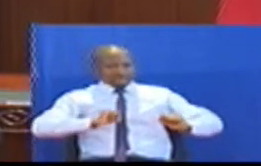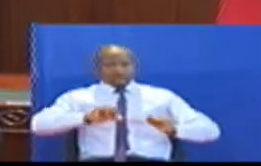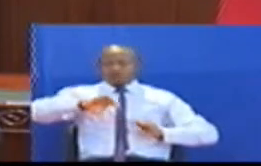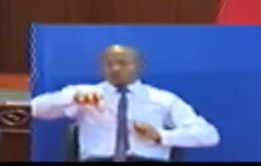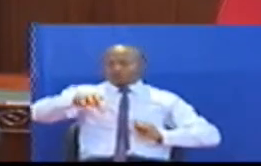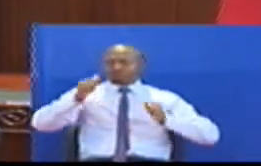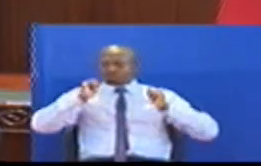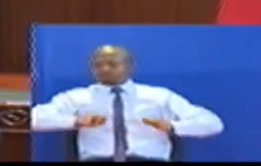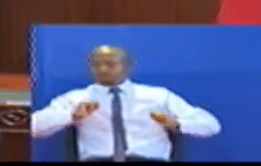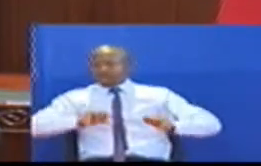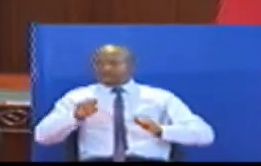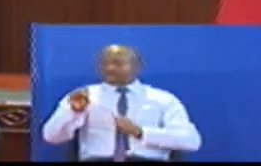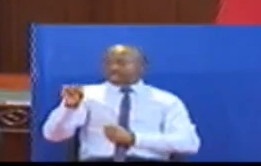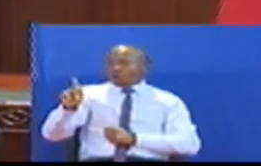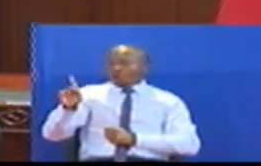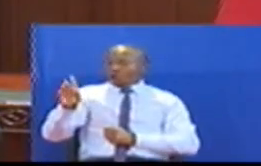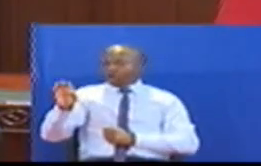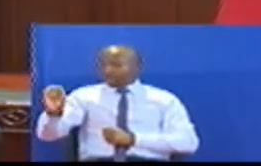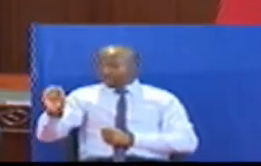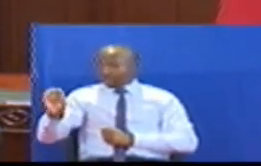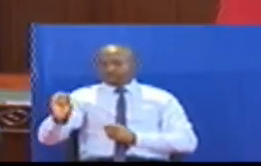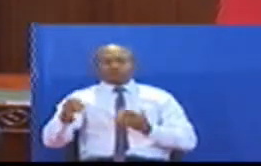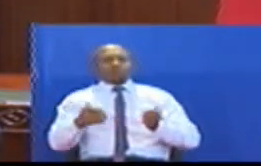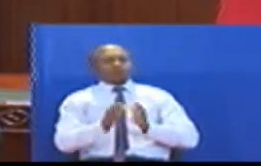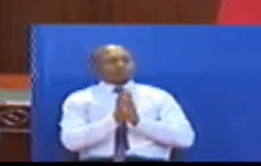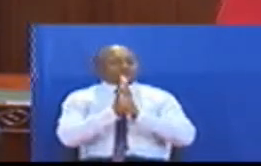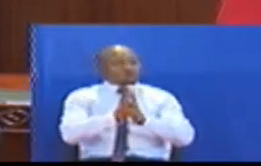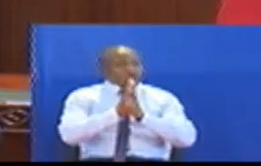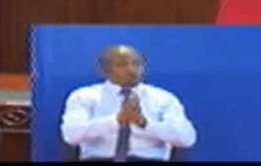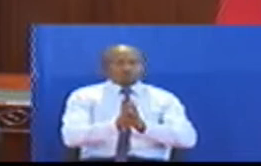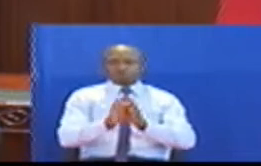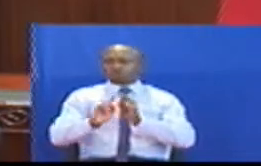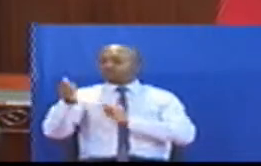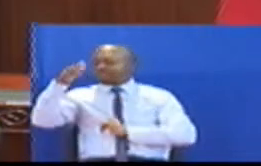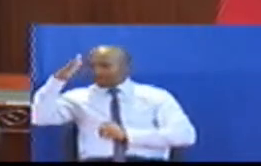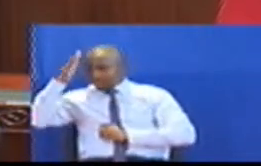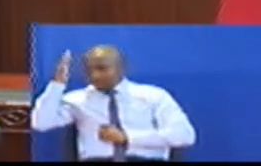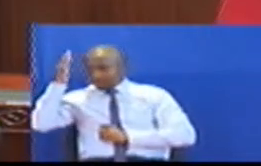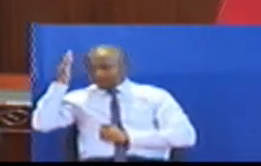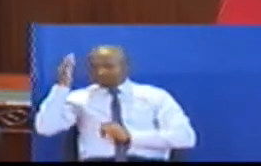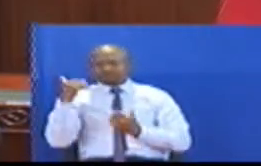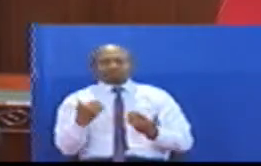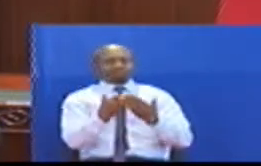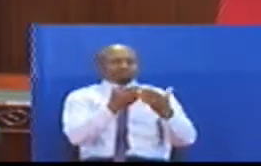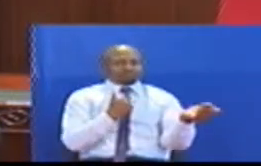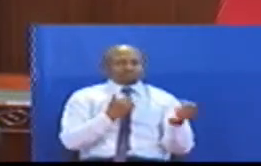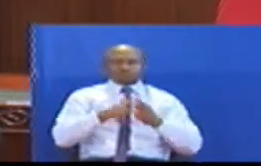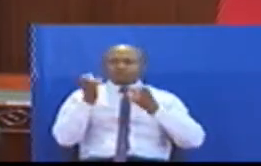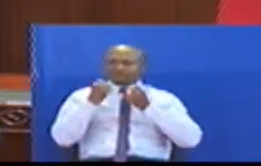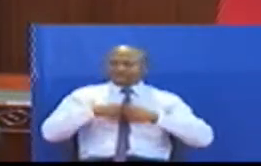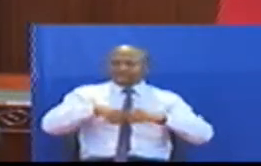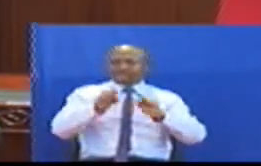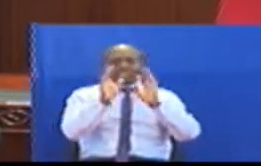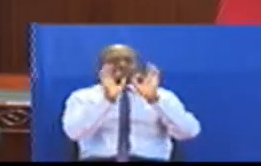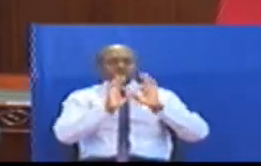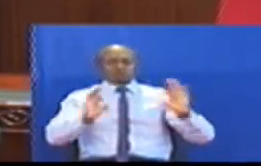ilipotembelea Sikonge hivi karibuni, ilitoa shukrani zake za dhati kwa serikali kwa utekelezaji mzuri sana